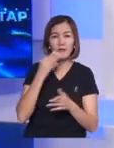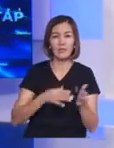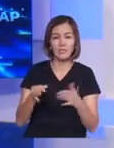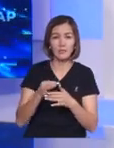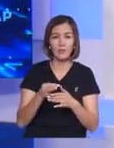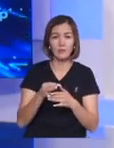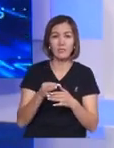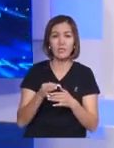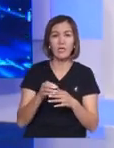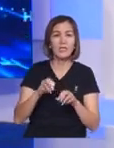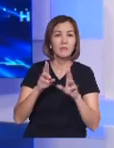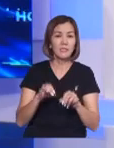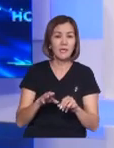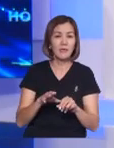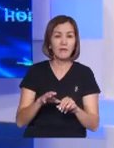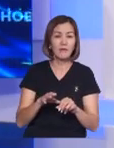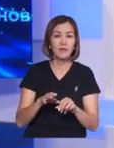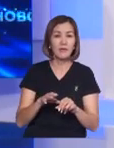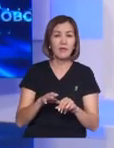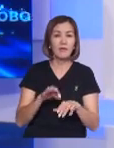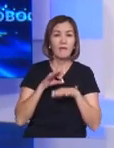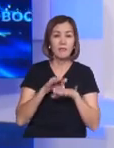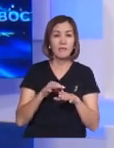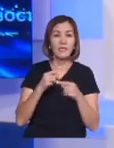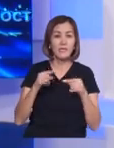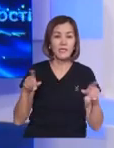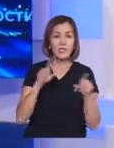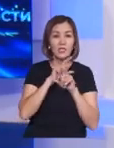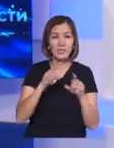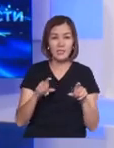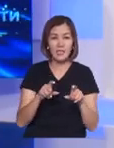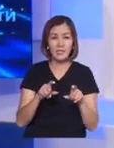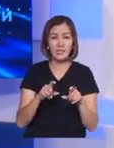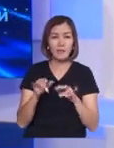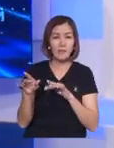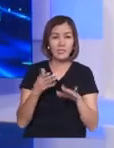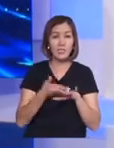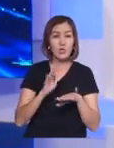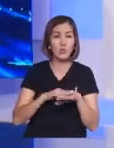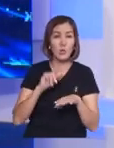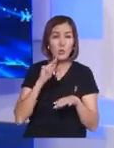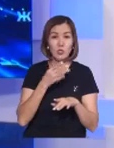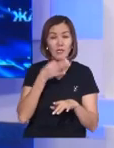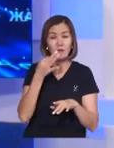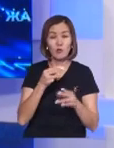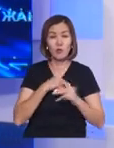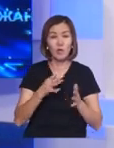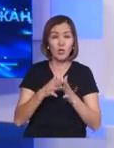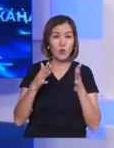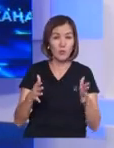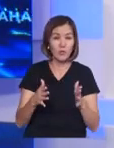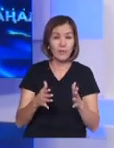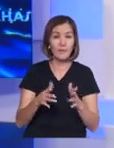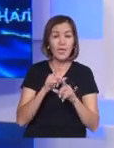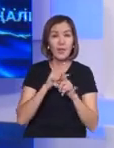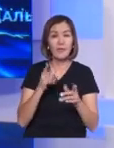строительства Алматинской области. По словам специалиста, возведение различных зданий и сооружений – процесс сложный, ответственный и трудоемкий.